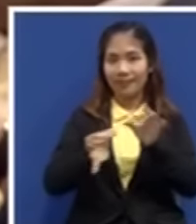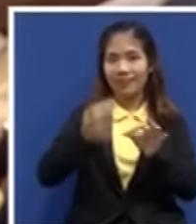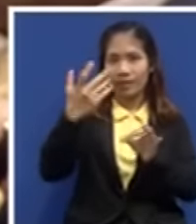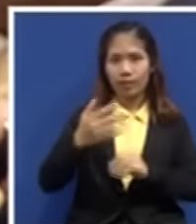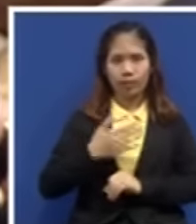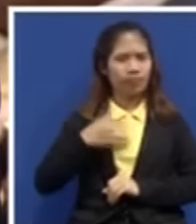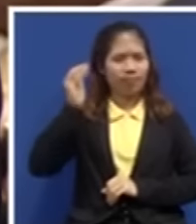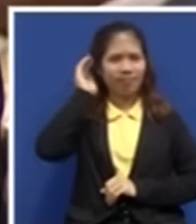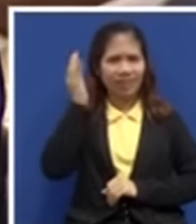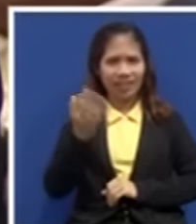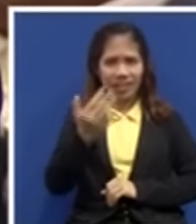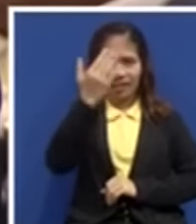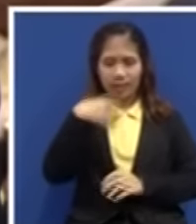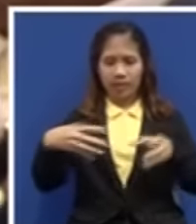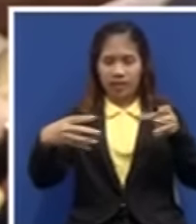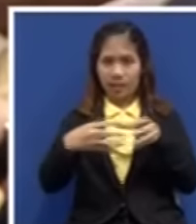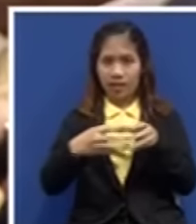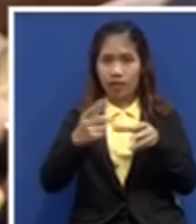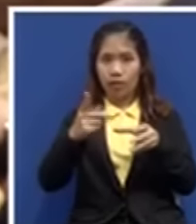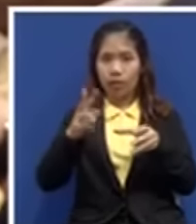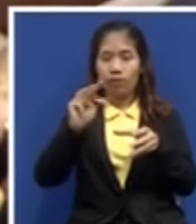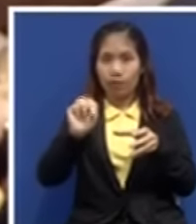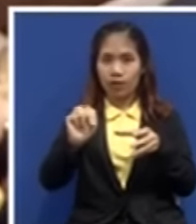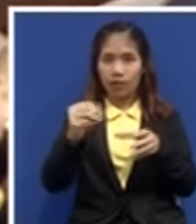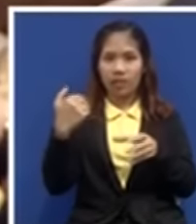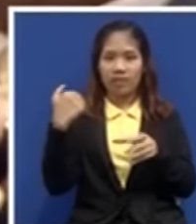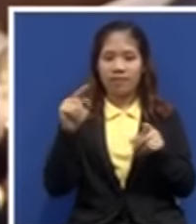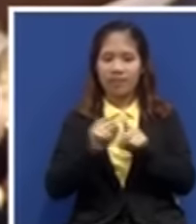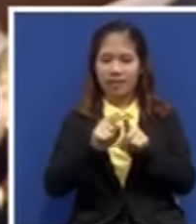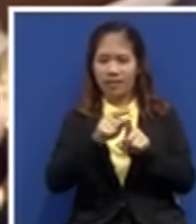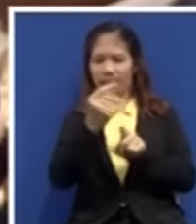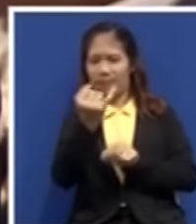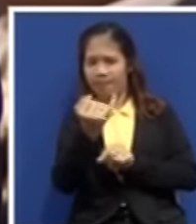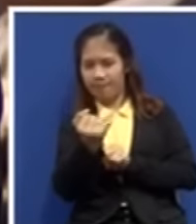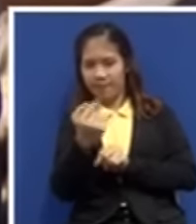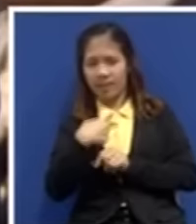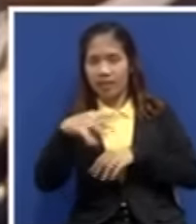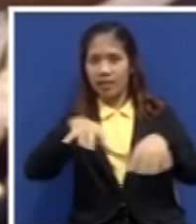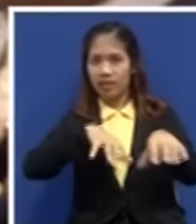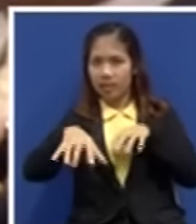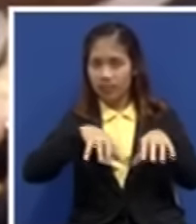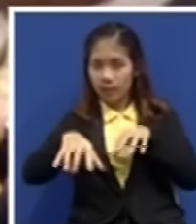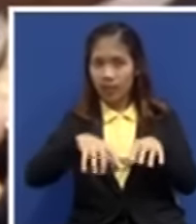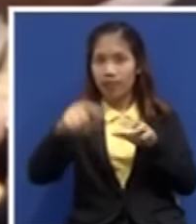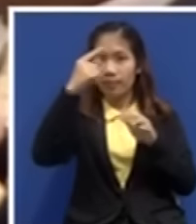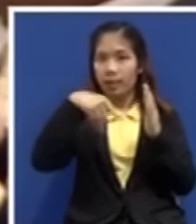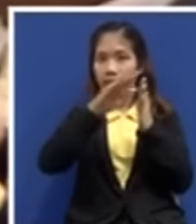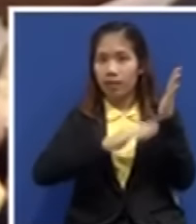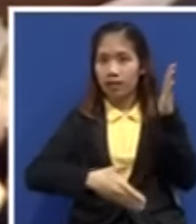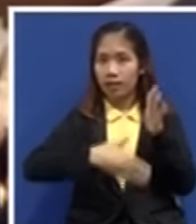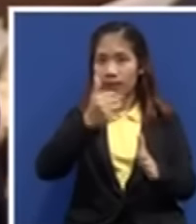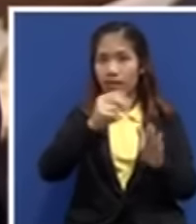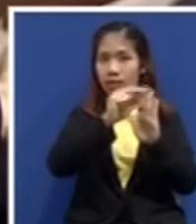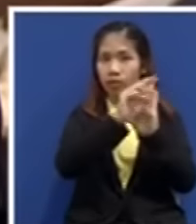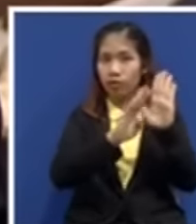ผมไม่เชื่อว่าคณะรัฐมนตรีที่มีตำแหน่งนะครับจะสามารถบริหารราชการแผ่นดินได้สำเร็จตามนโย